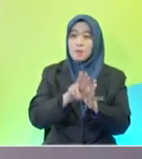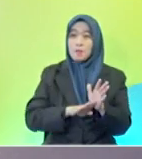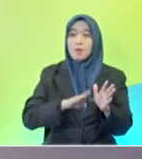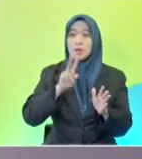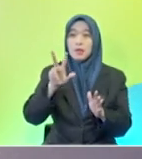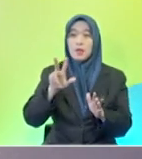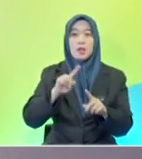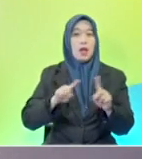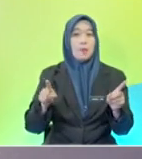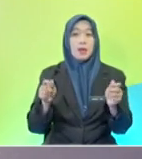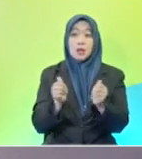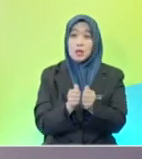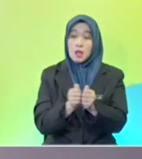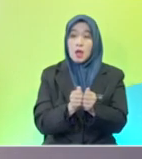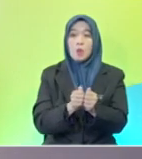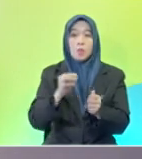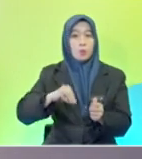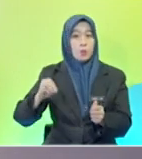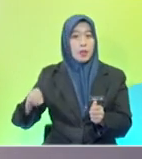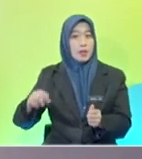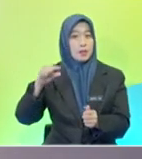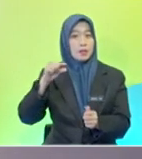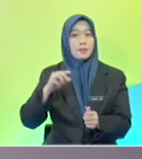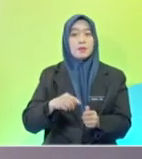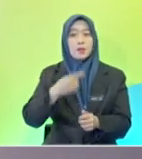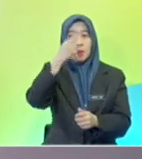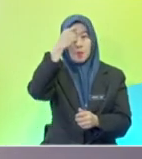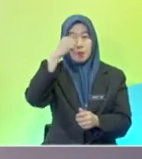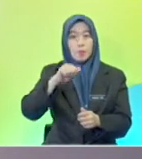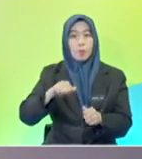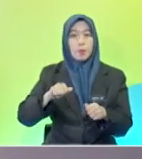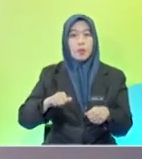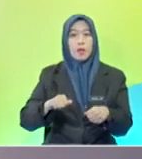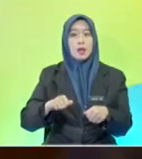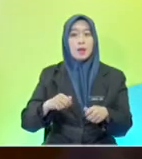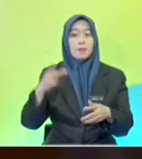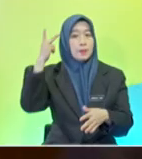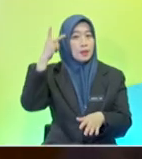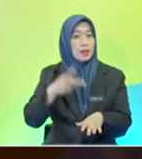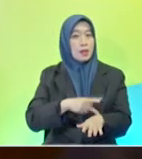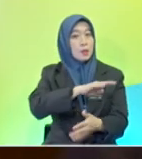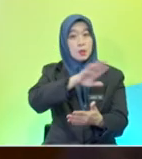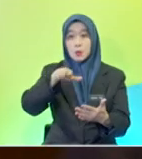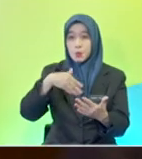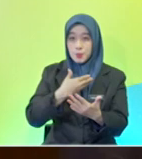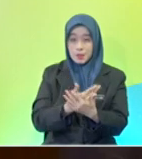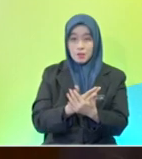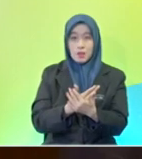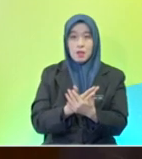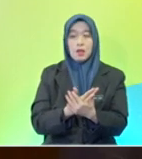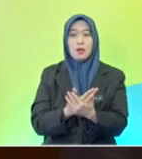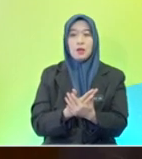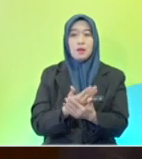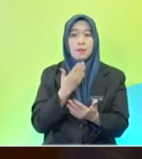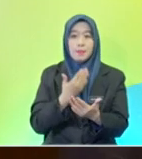bersama dengan murid-murid kita yang mungkin Ustazah boleh perkenalkan mereka semua. Okey, baiklah. InsyaAllah pada hari ini